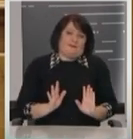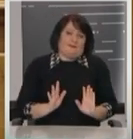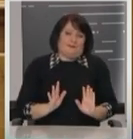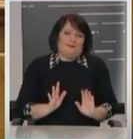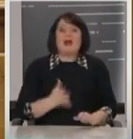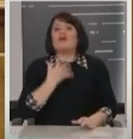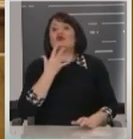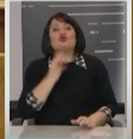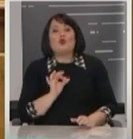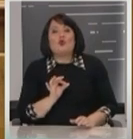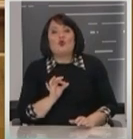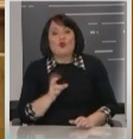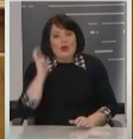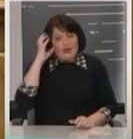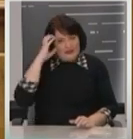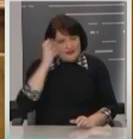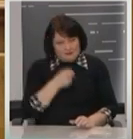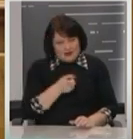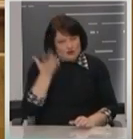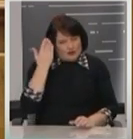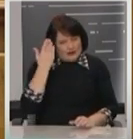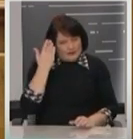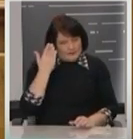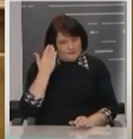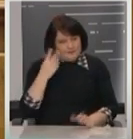Γι' αυτό το λόγο σας θυμίζω τότε,